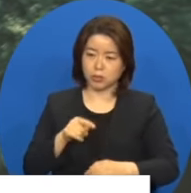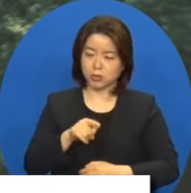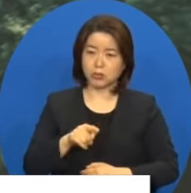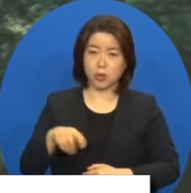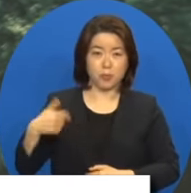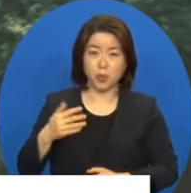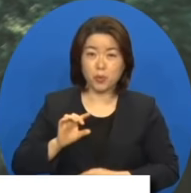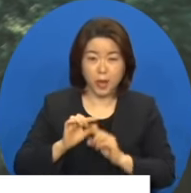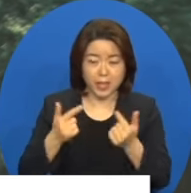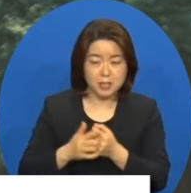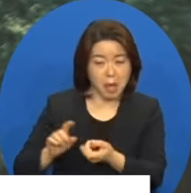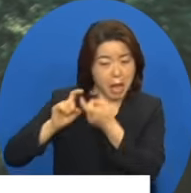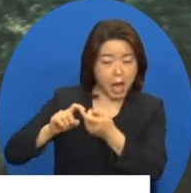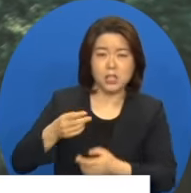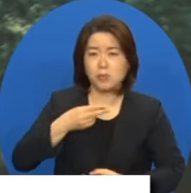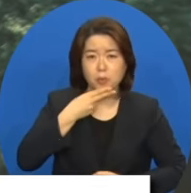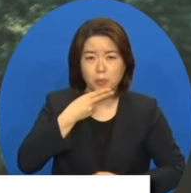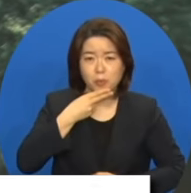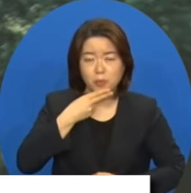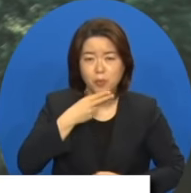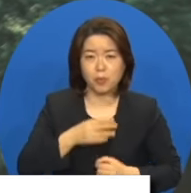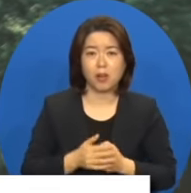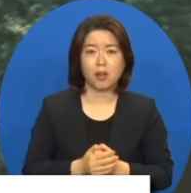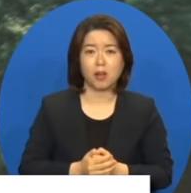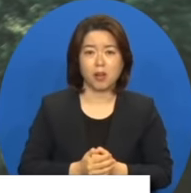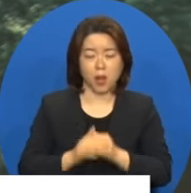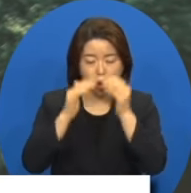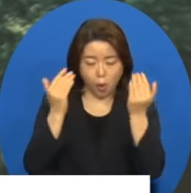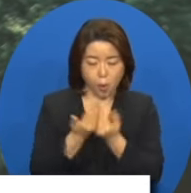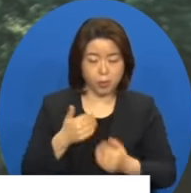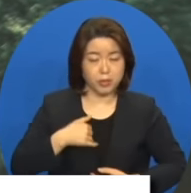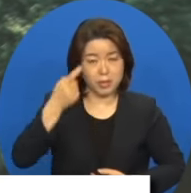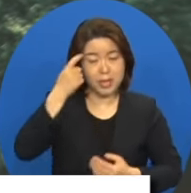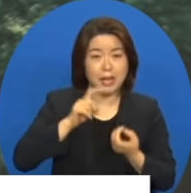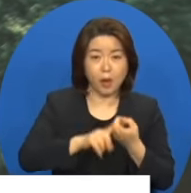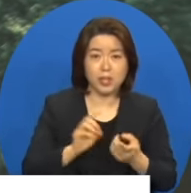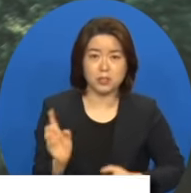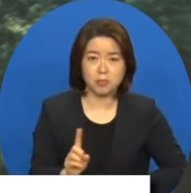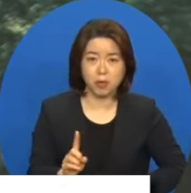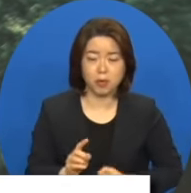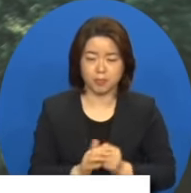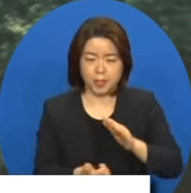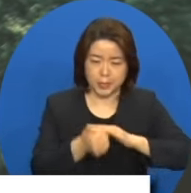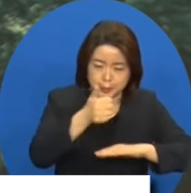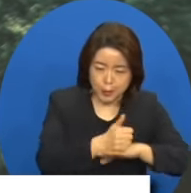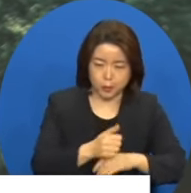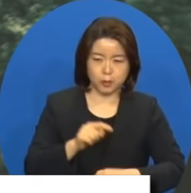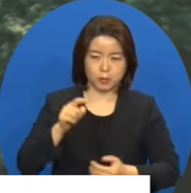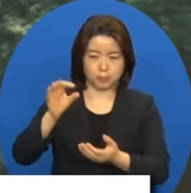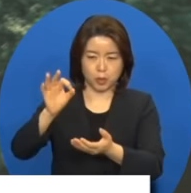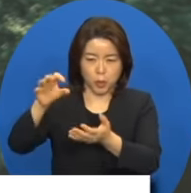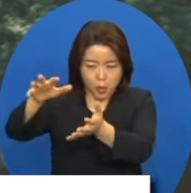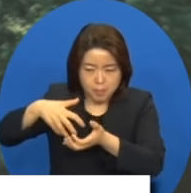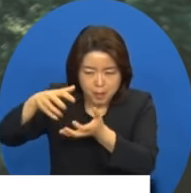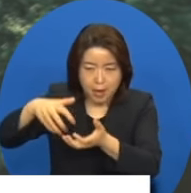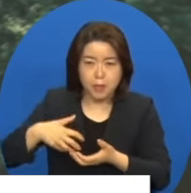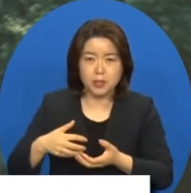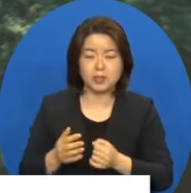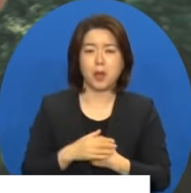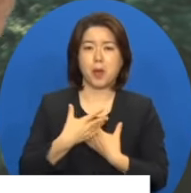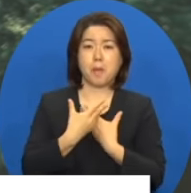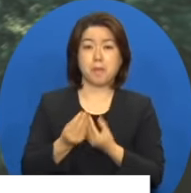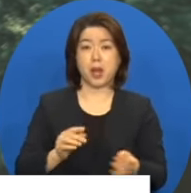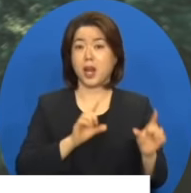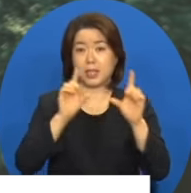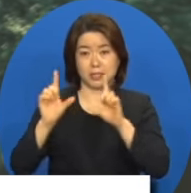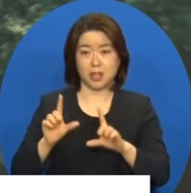건 아니었지만 관심이 없었습니다. 온통 관심은 성공하고 돈 많이 벌어서 편안하게